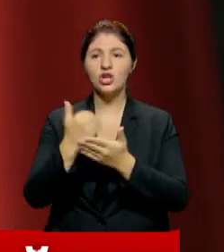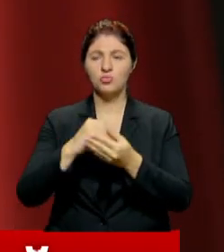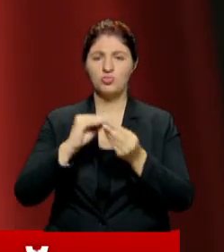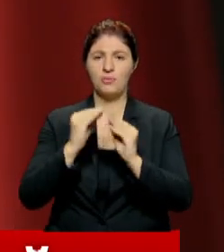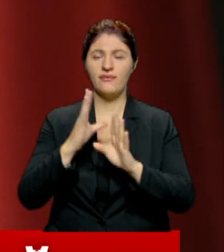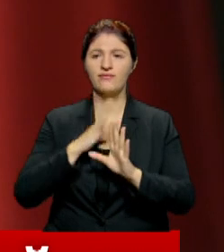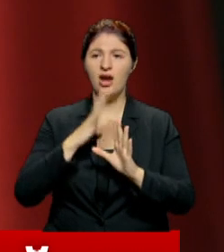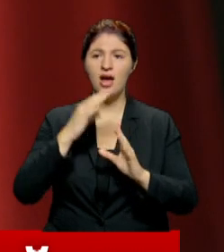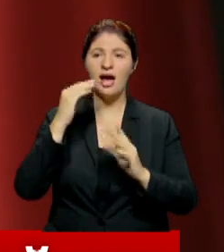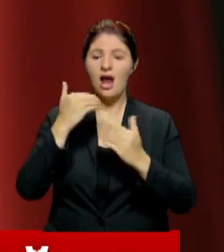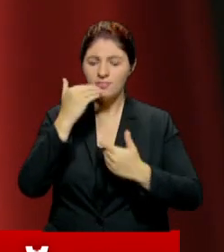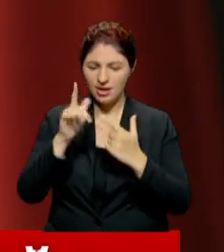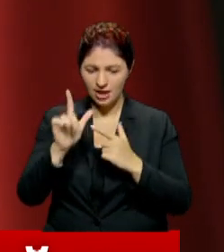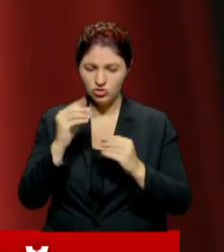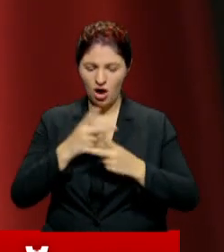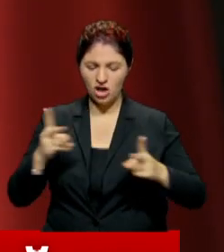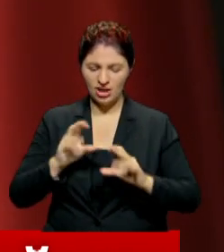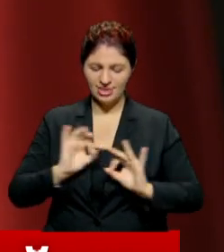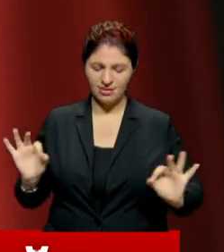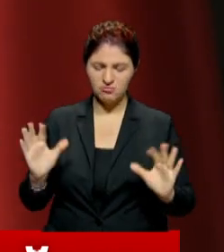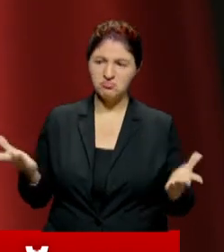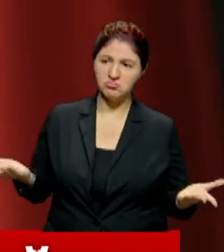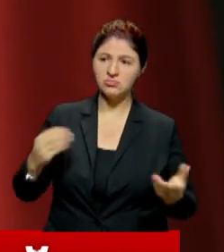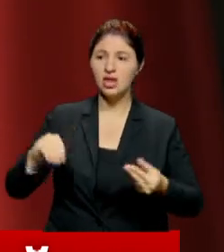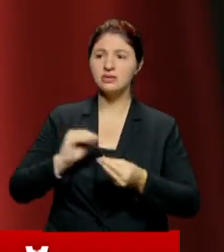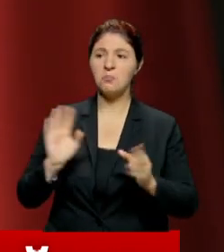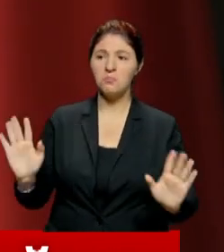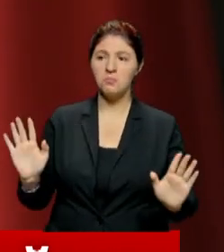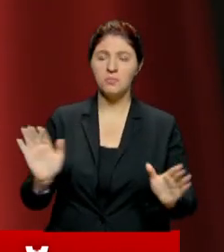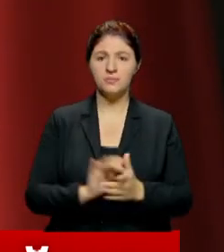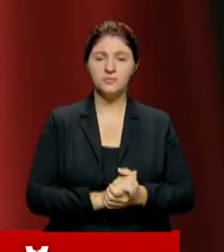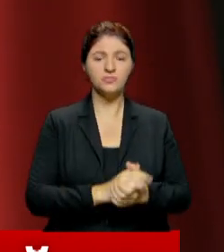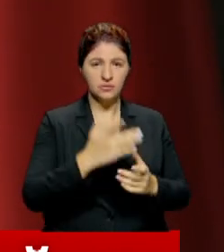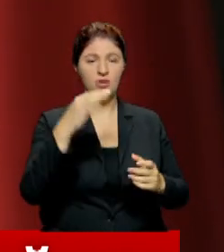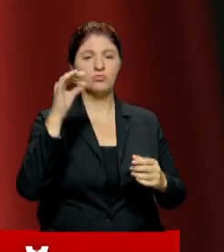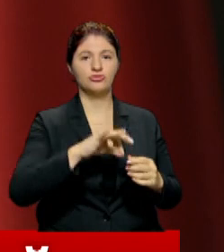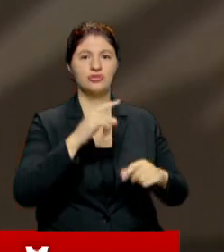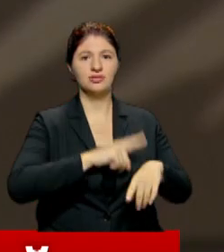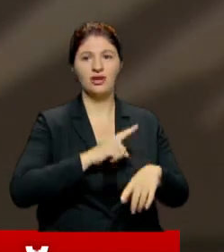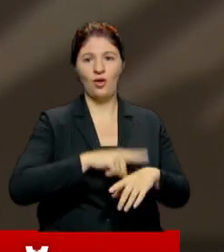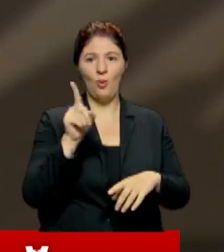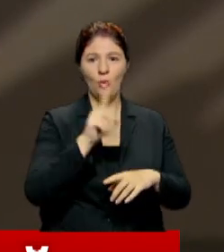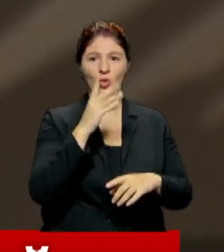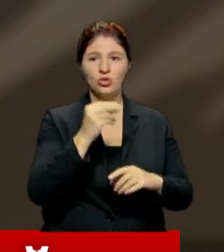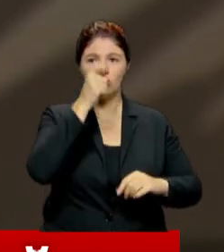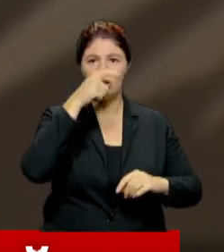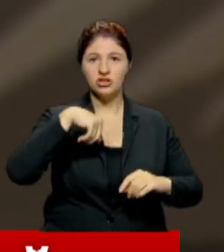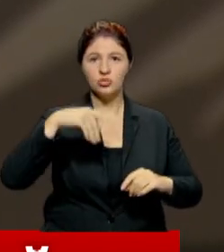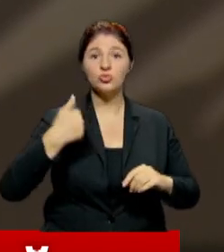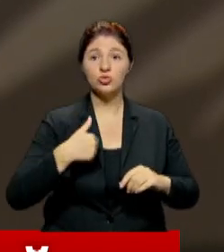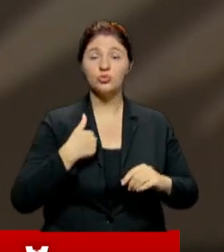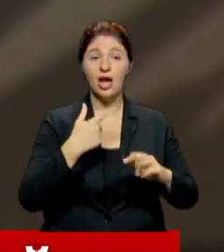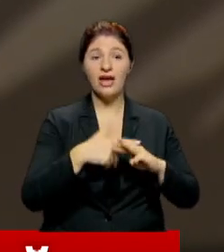sorunu var tanımlamak gerekirse çok açık ve çok net zam Şimdi de bugün saatten onu bu elinde tüik'in